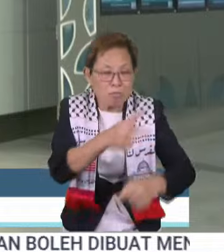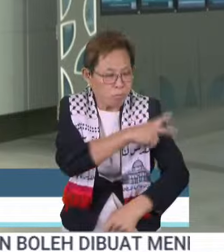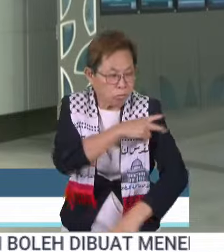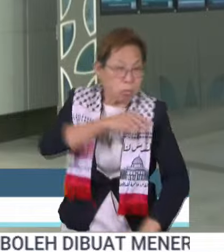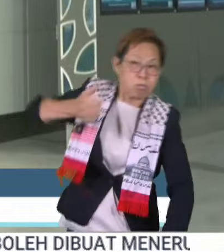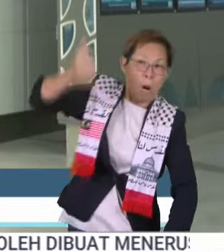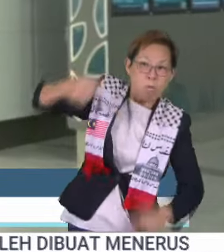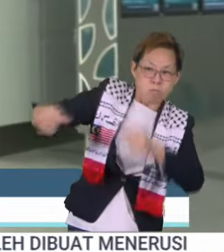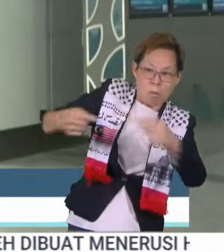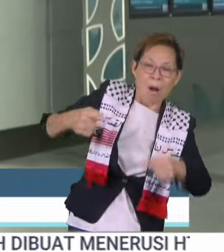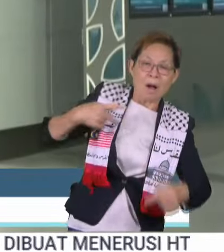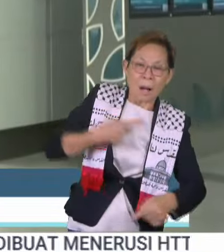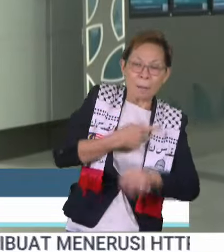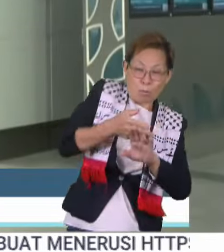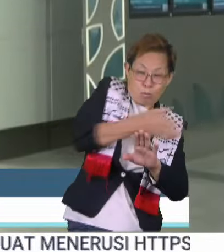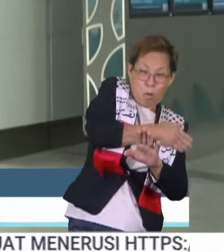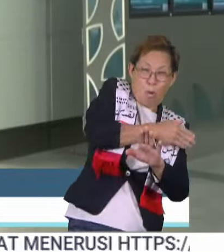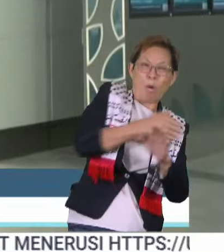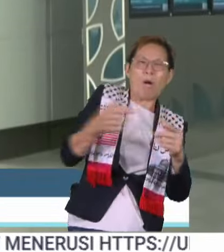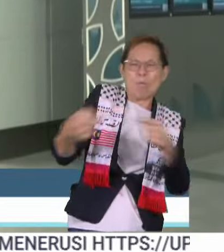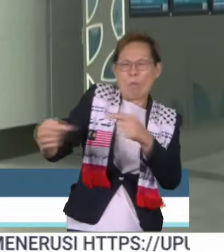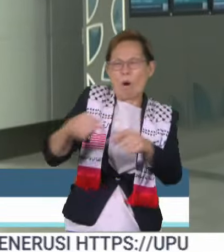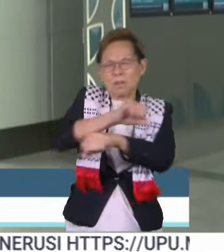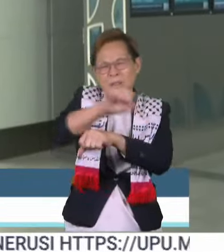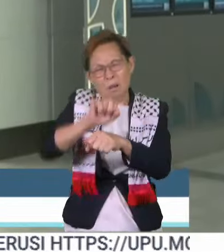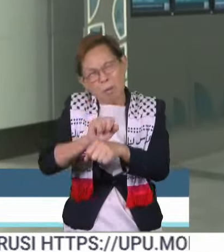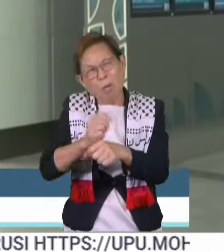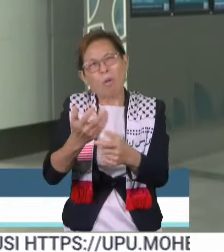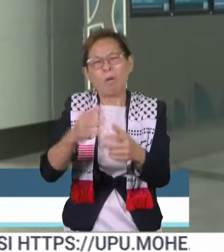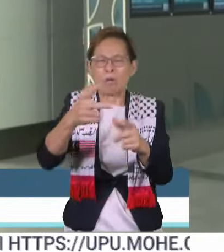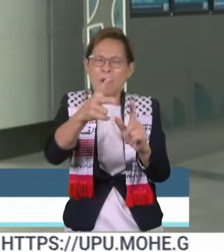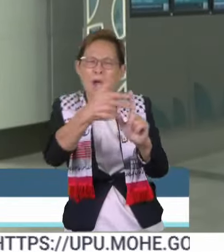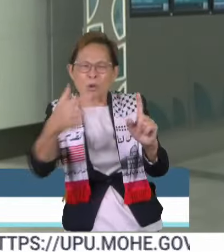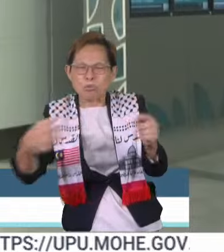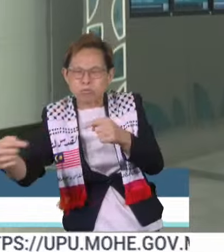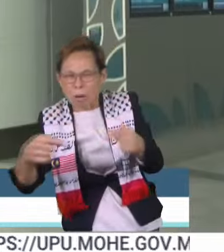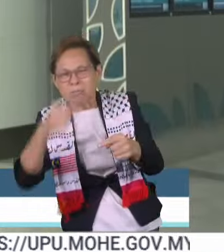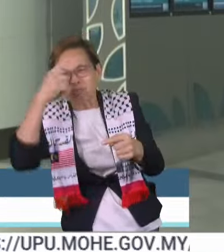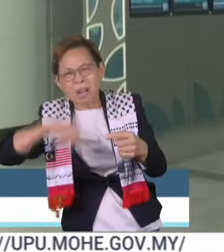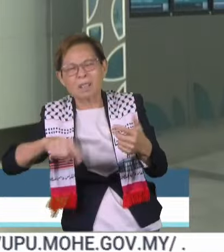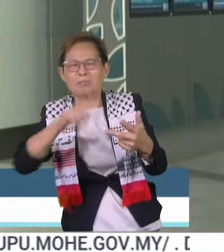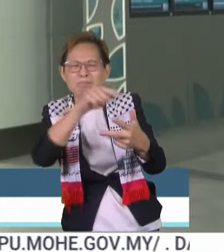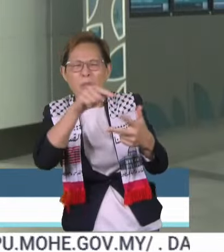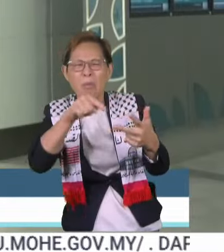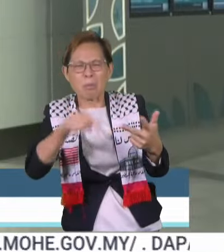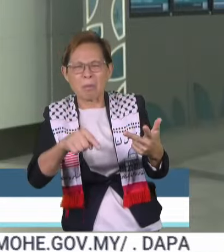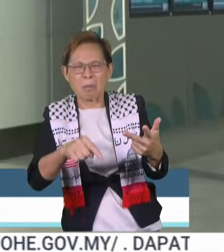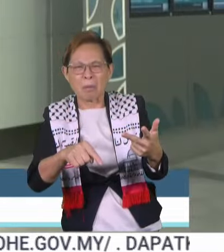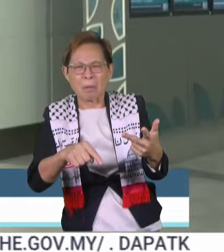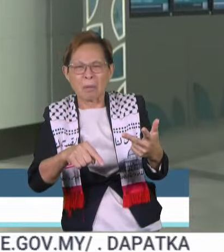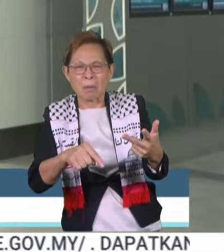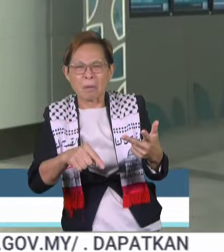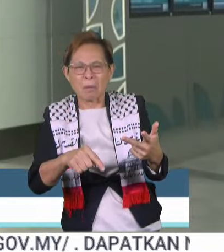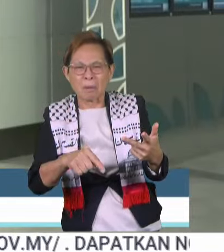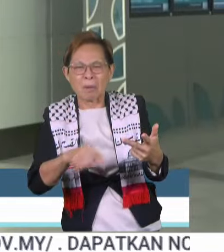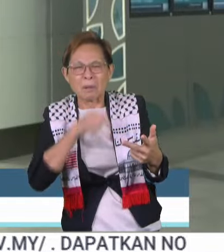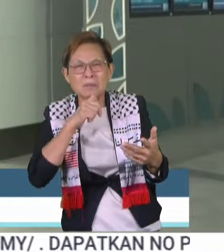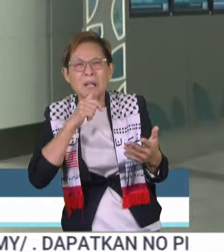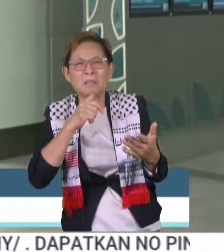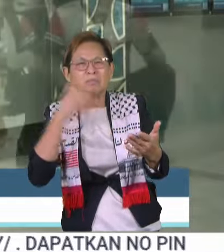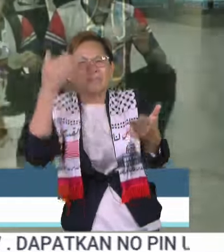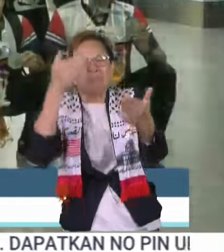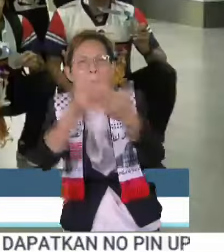kami pun sebelum ni kami hanya lawan Singapura, kami hanya lawan Indonesia, kami lawan Thailand, so tu kami pun dia tak capai tahap